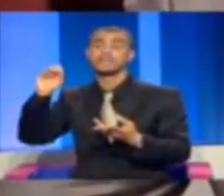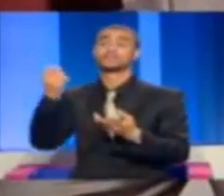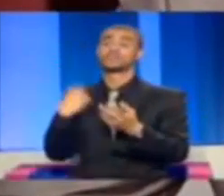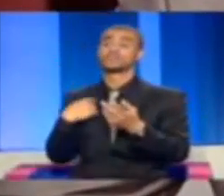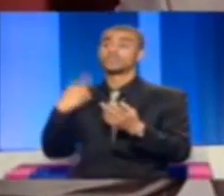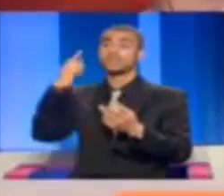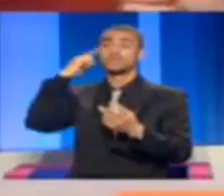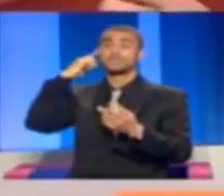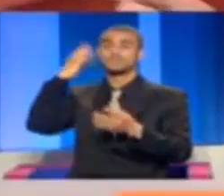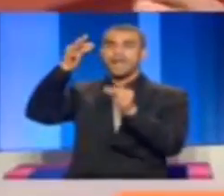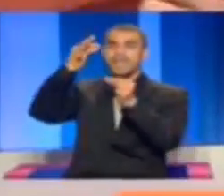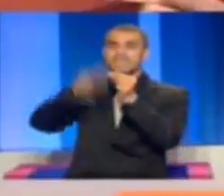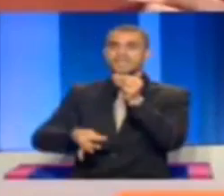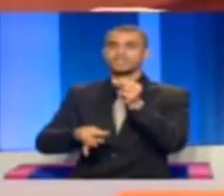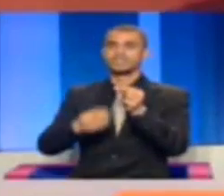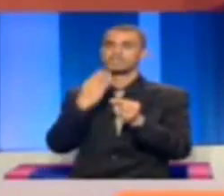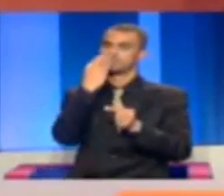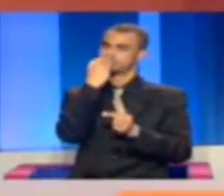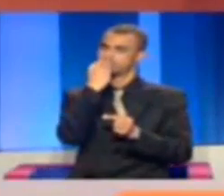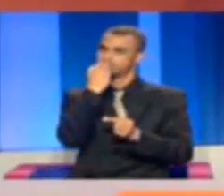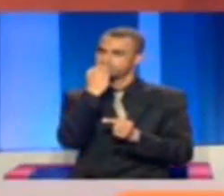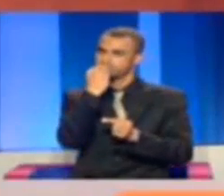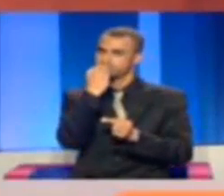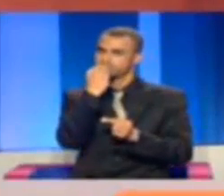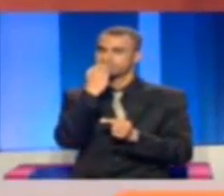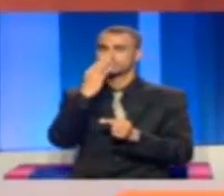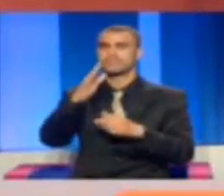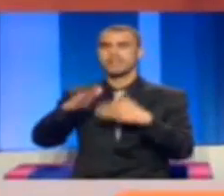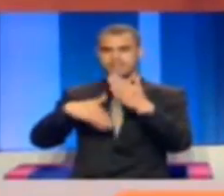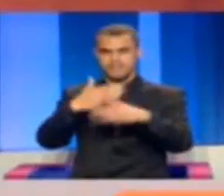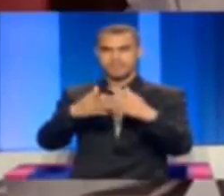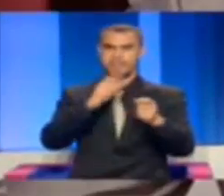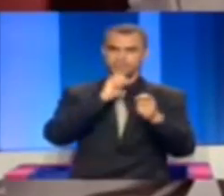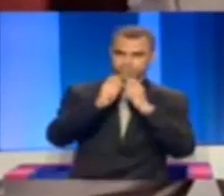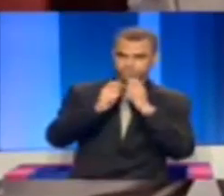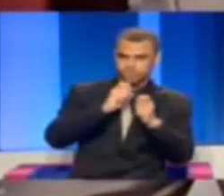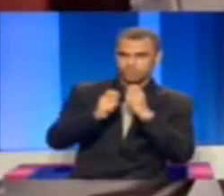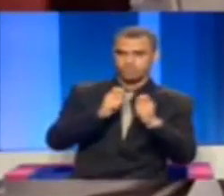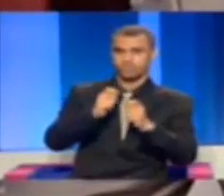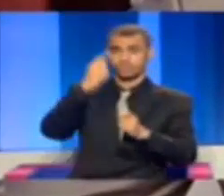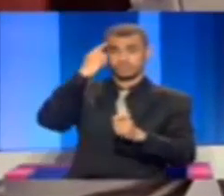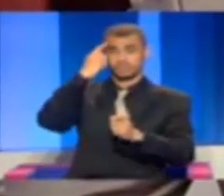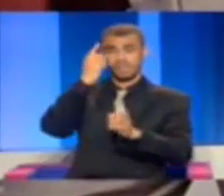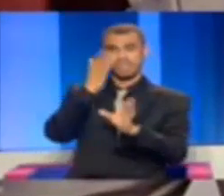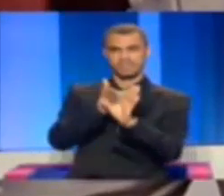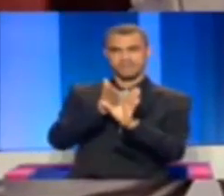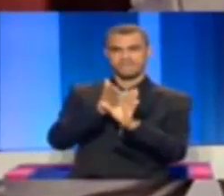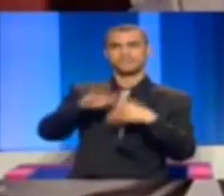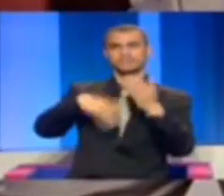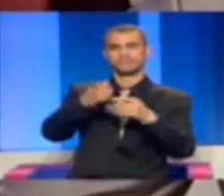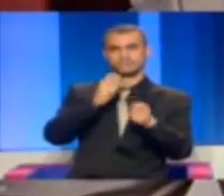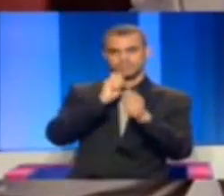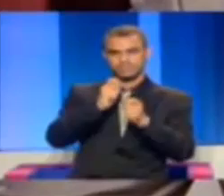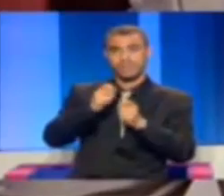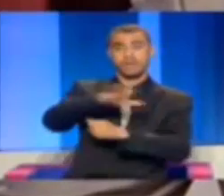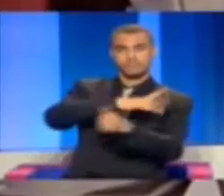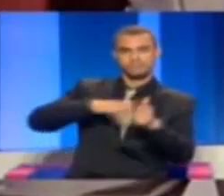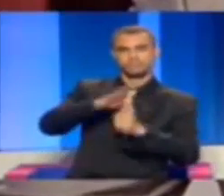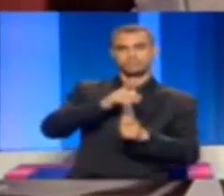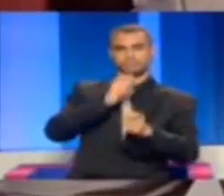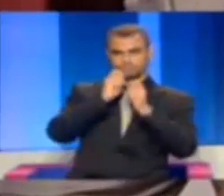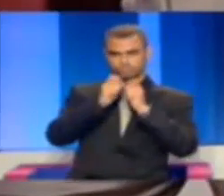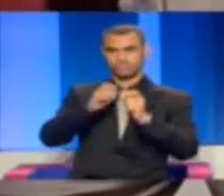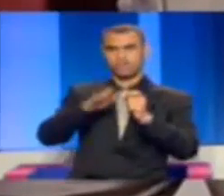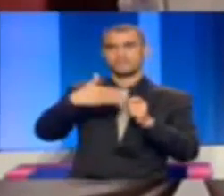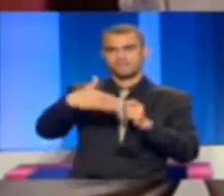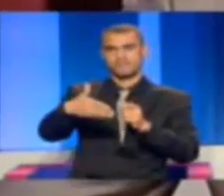اصم. هذا الجانب الطبي غنفصلوا فيه. لا مهم، لان غادي نرجعوا حتى من الناحيه النفسيه طبعاً. بالنسبه للصم، من ناحيه حتى الاجتماعيه بالنسبه